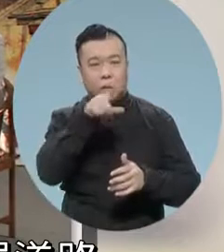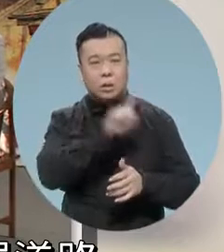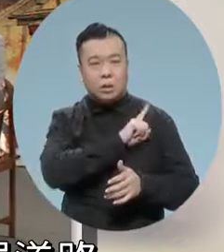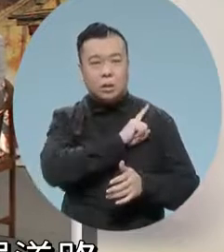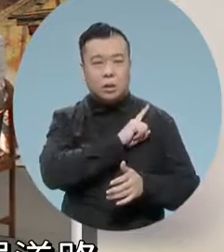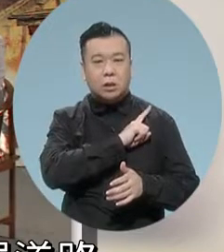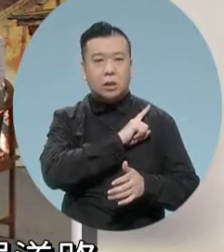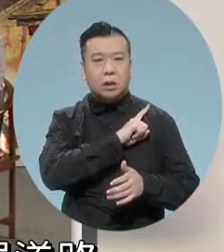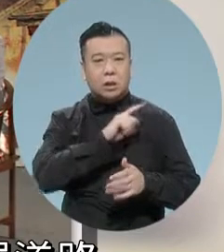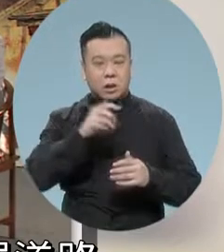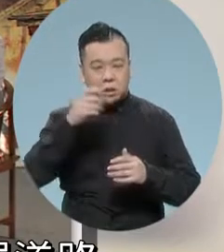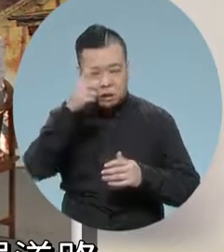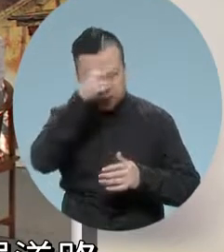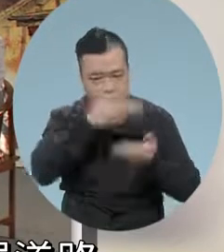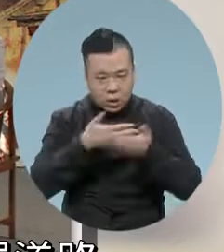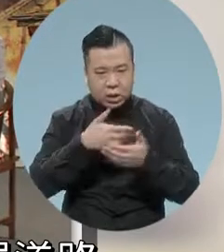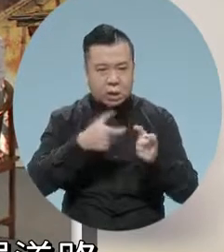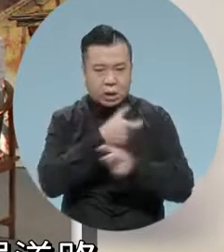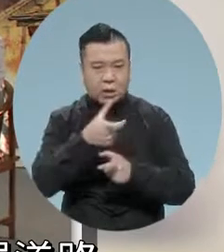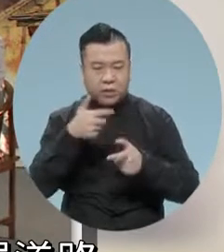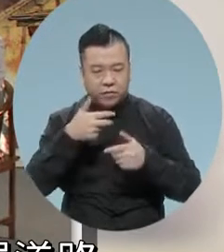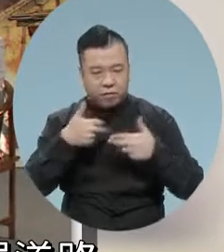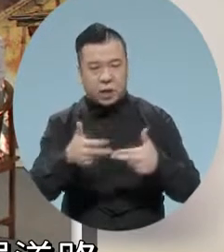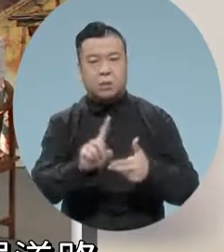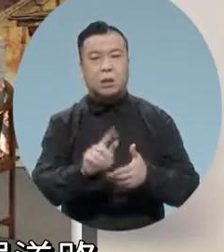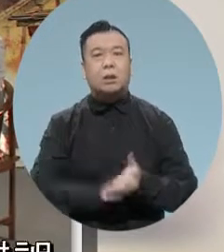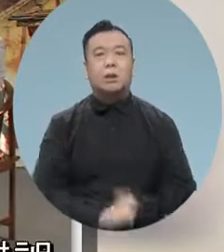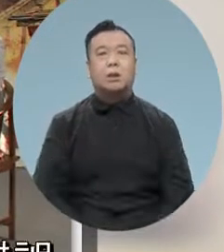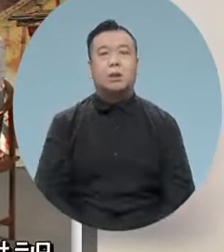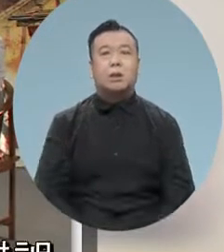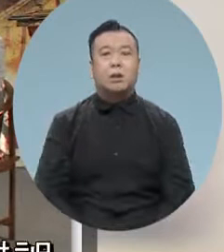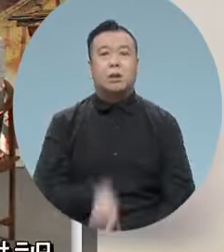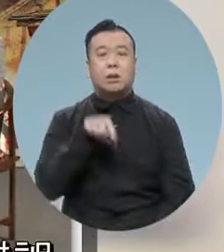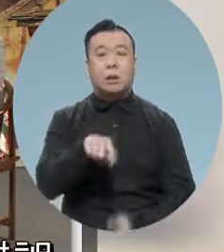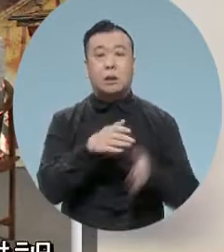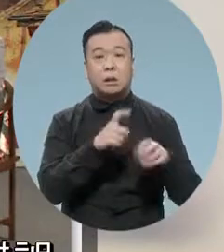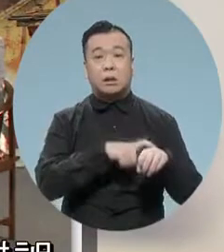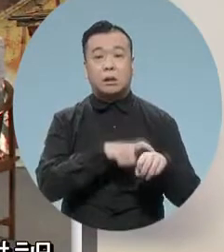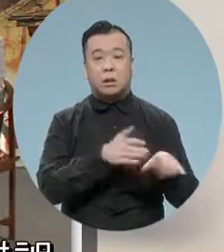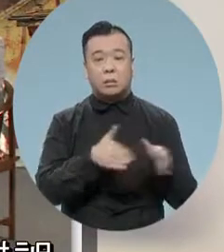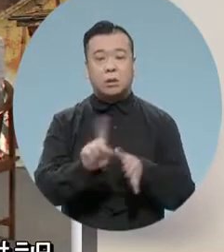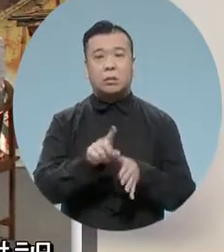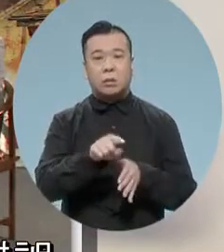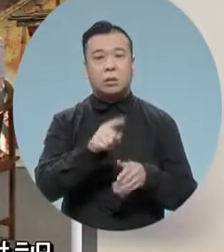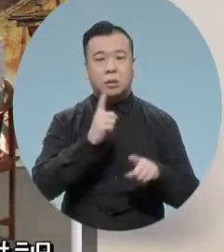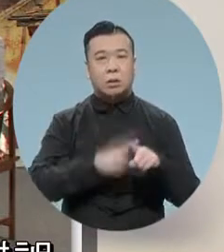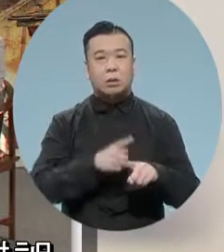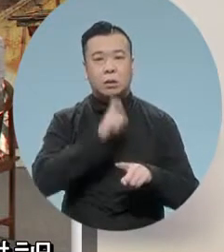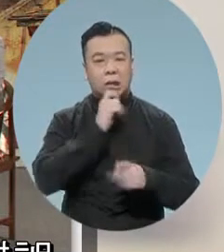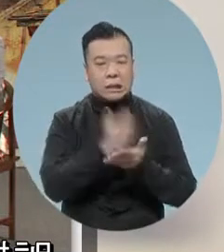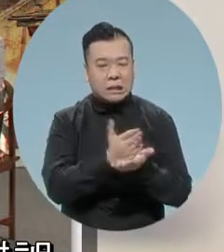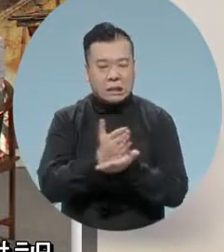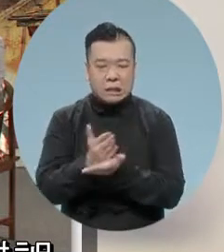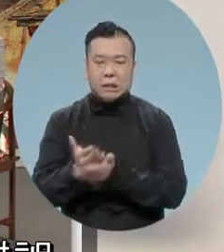自己嘅政治經濟發展道路嘅時候，呢段時間亦係不斷嘅嘗